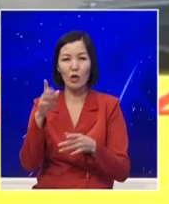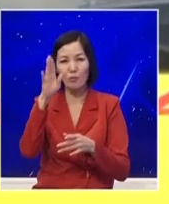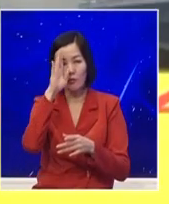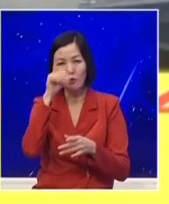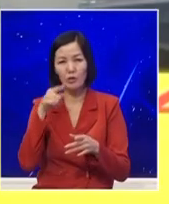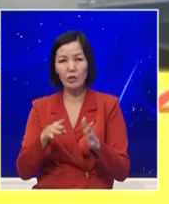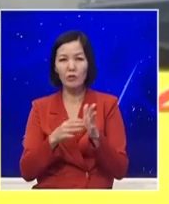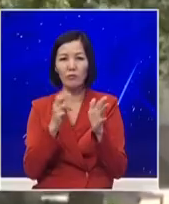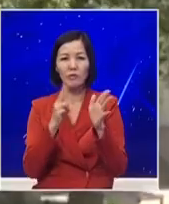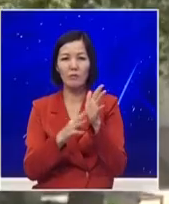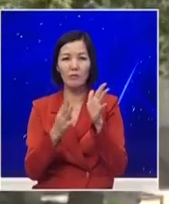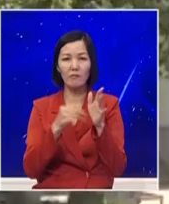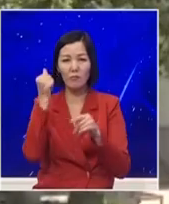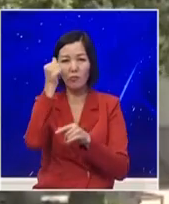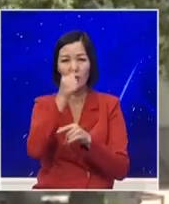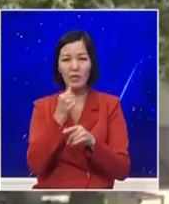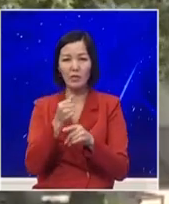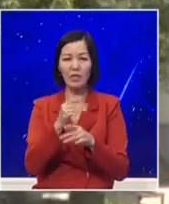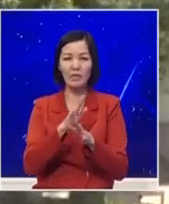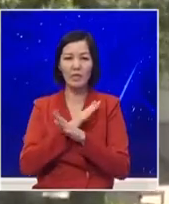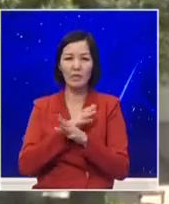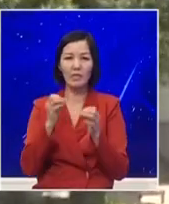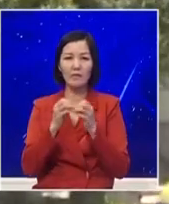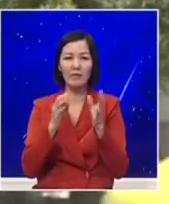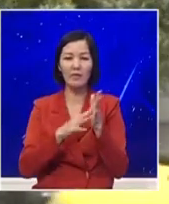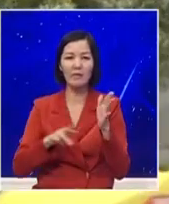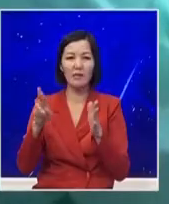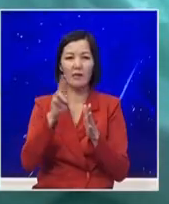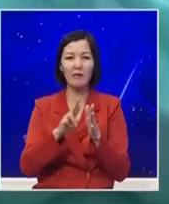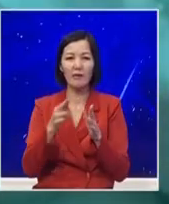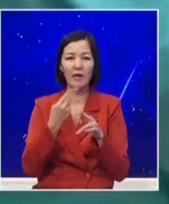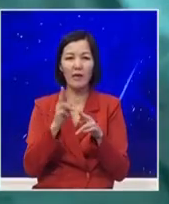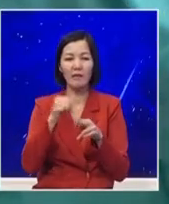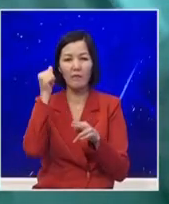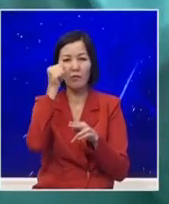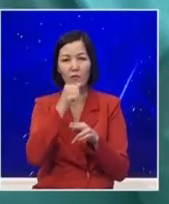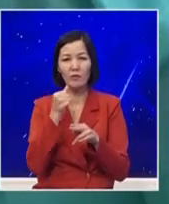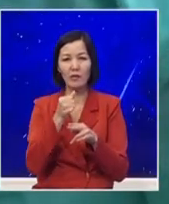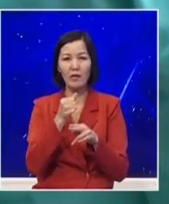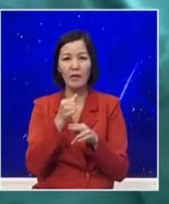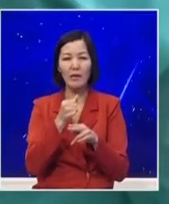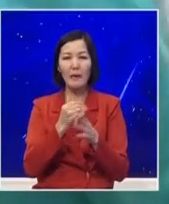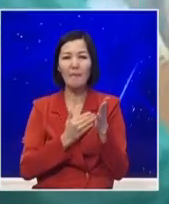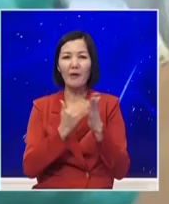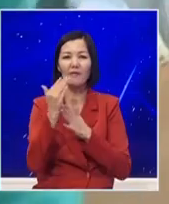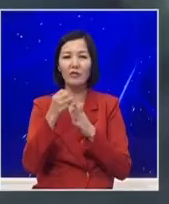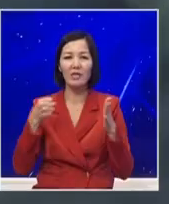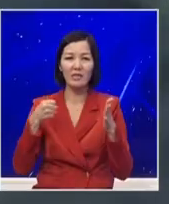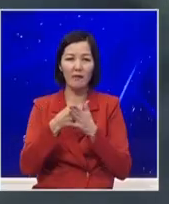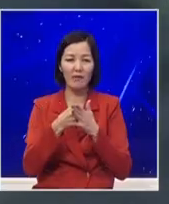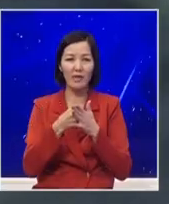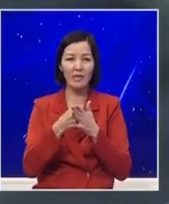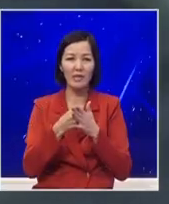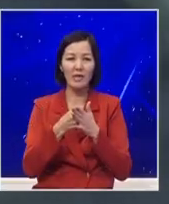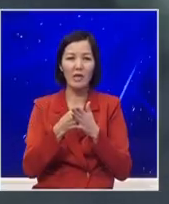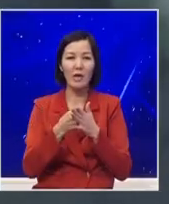Мужчина 1978 года рождения скончался 19 января текущего года вследствие повышения артериального